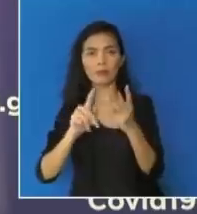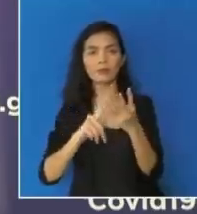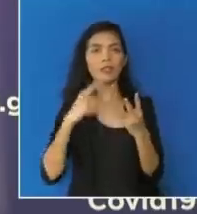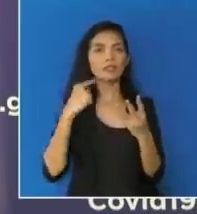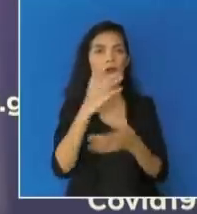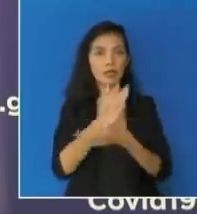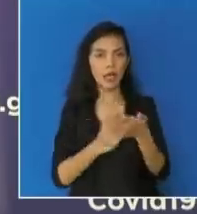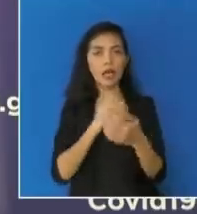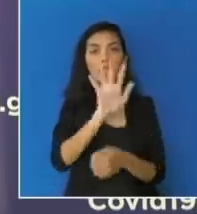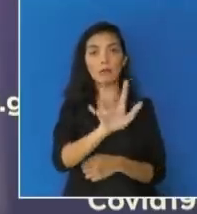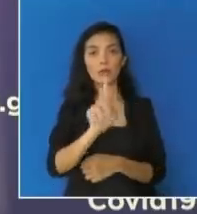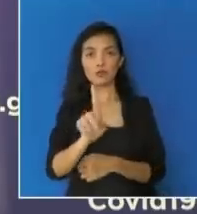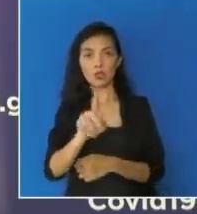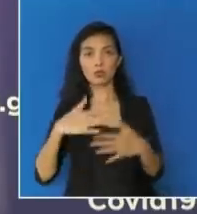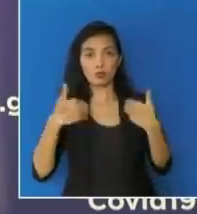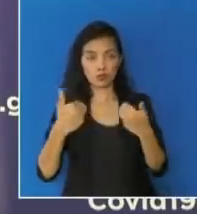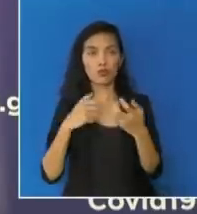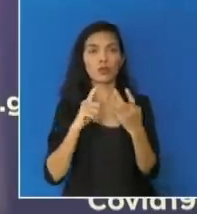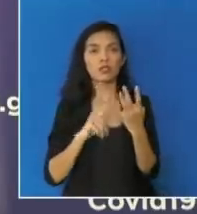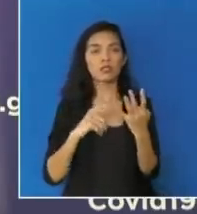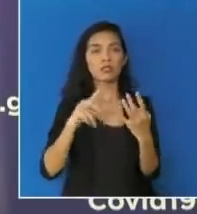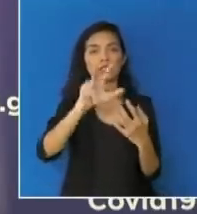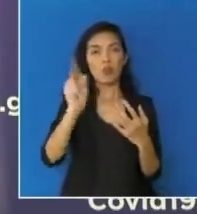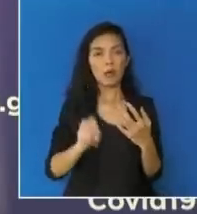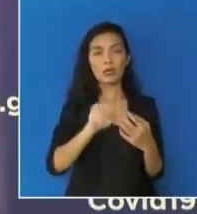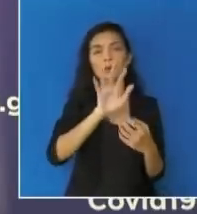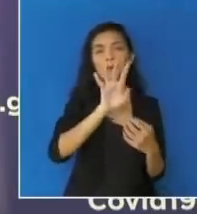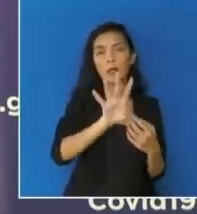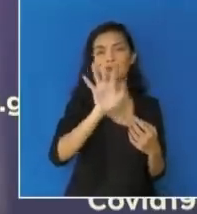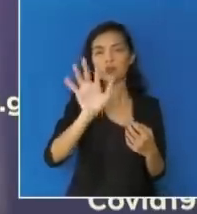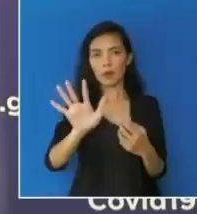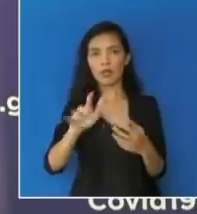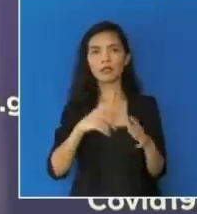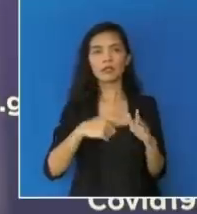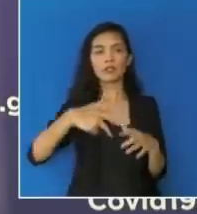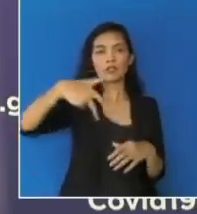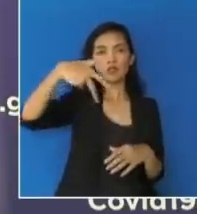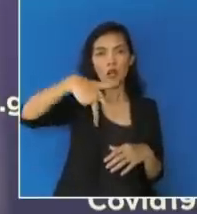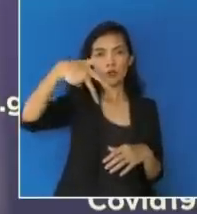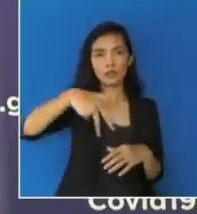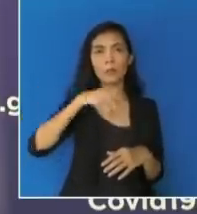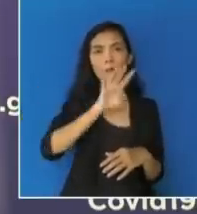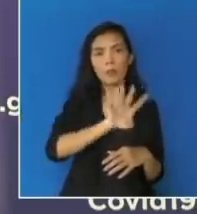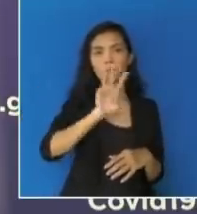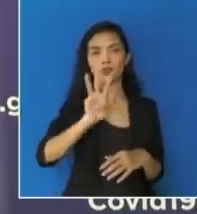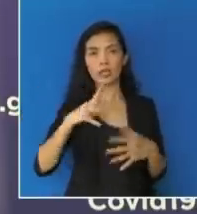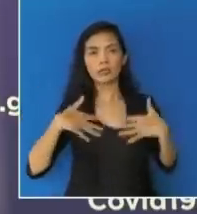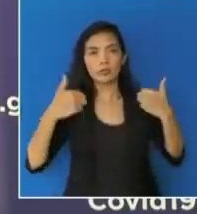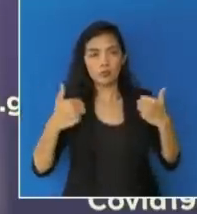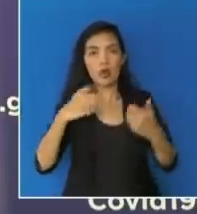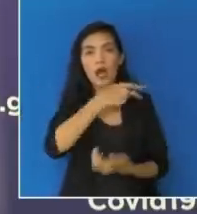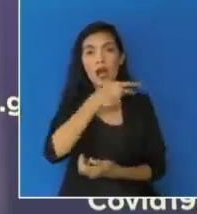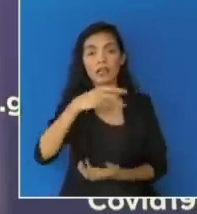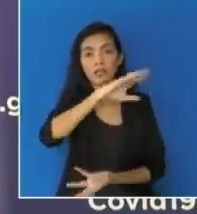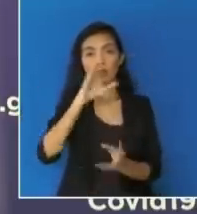Tengah 51, Jawa Barat 45, Sulawesi 43. Sehingga